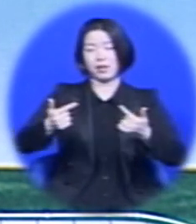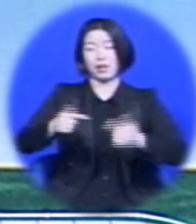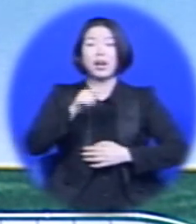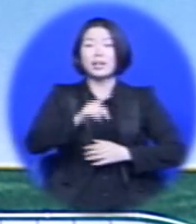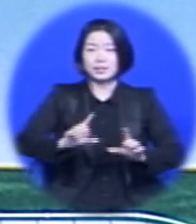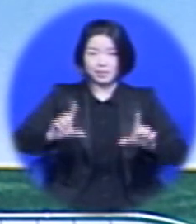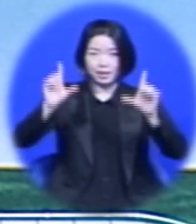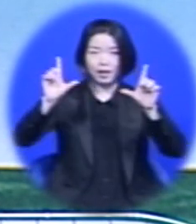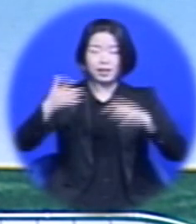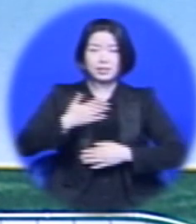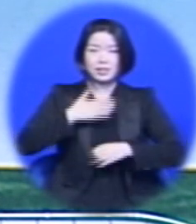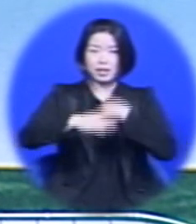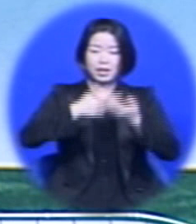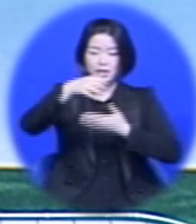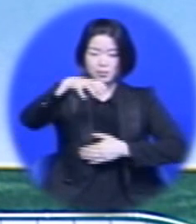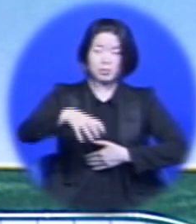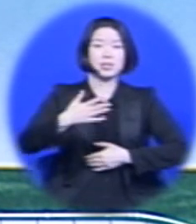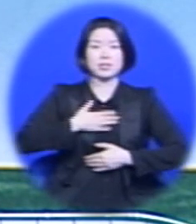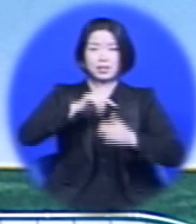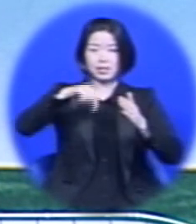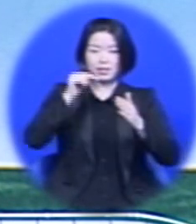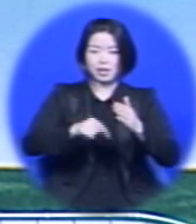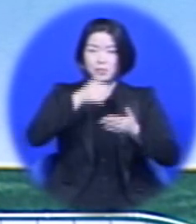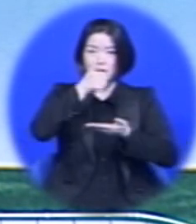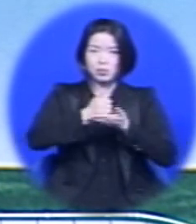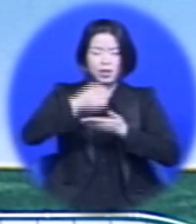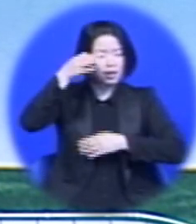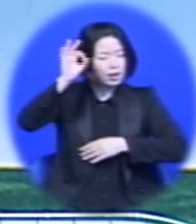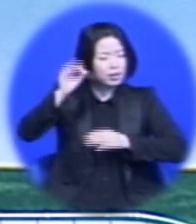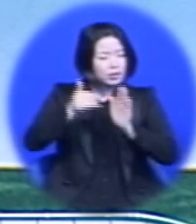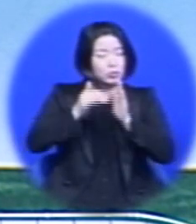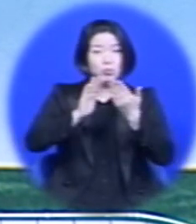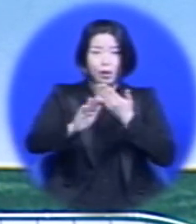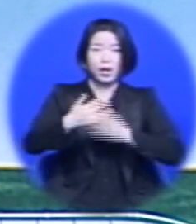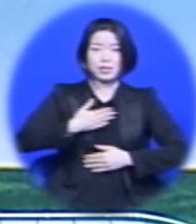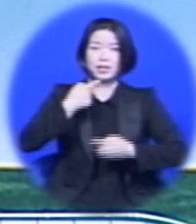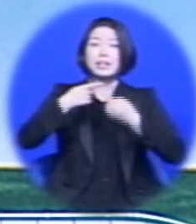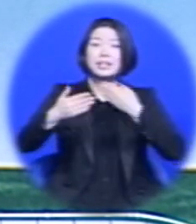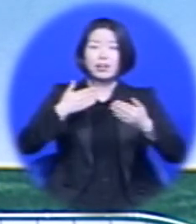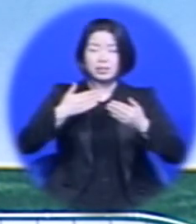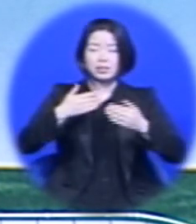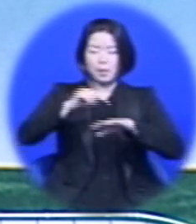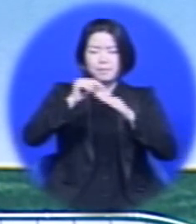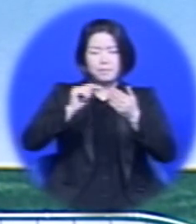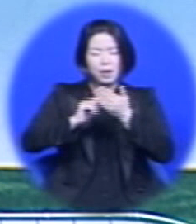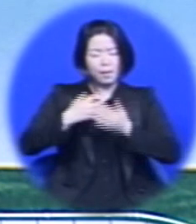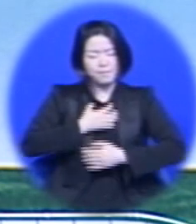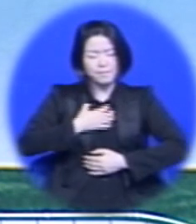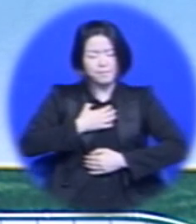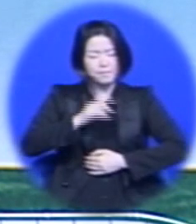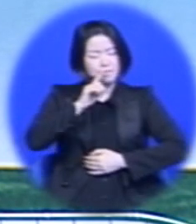그날 제가 하나님 앞에서 저의 내면의 죄를 깨닫고 그리고 제가 겪었던 심적인 고통은 말할